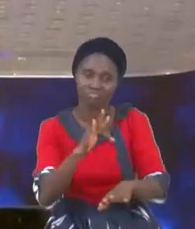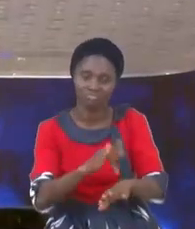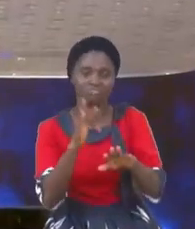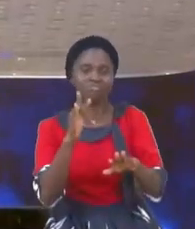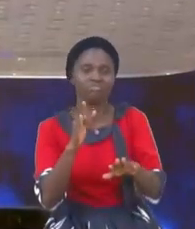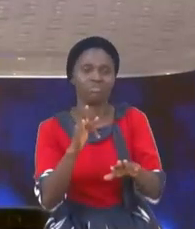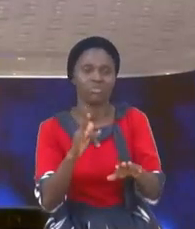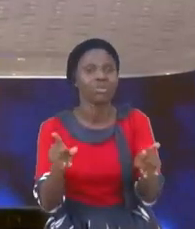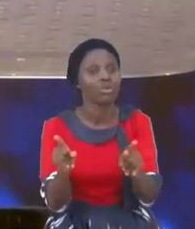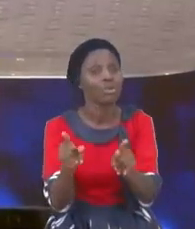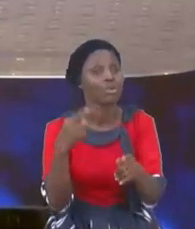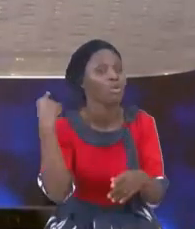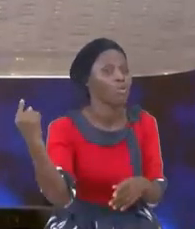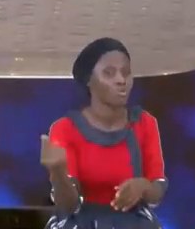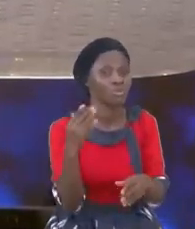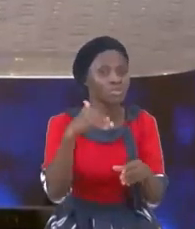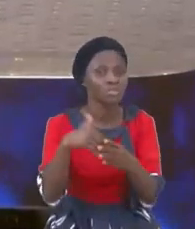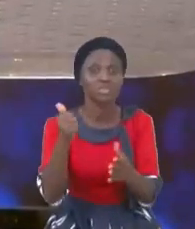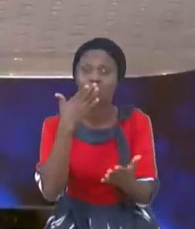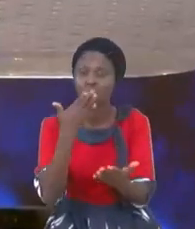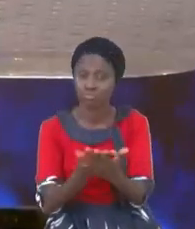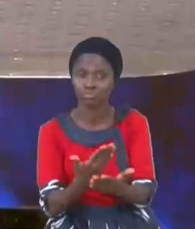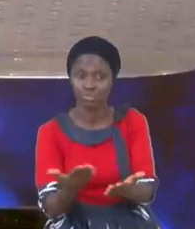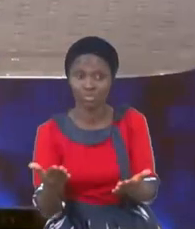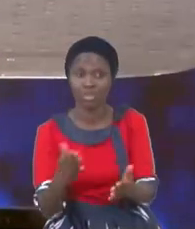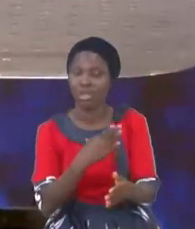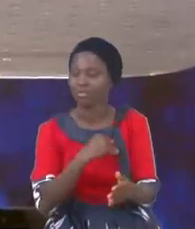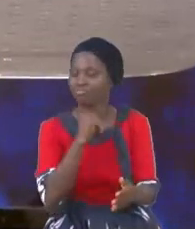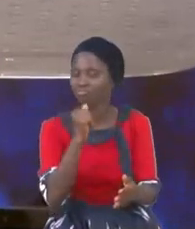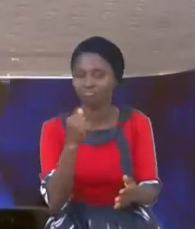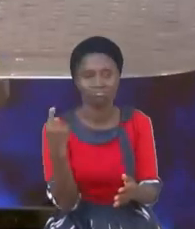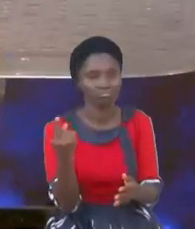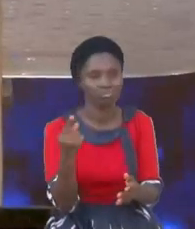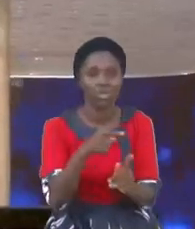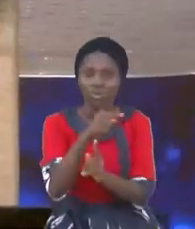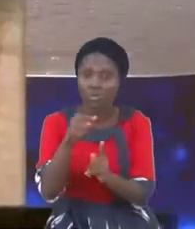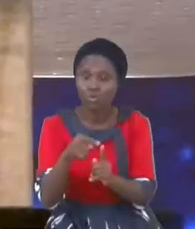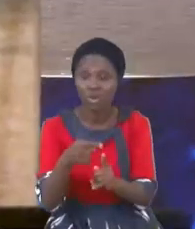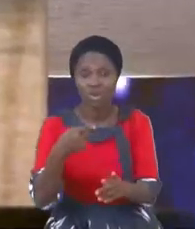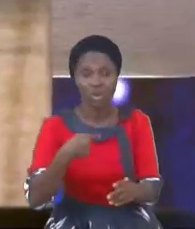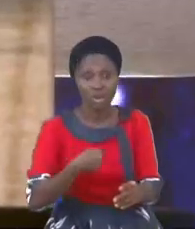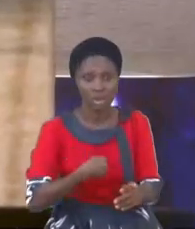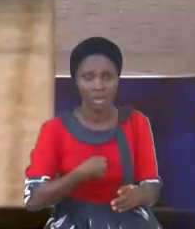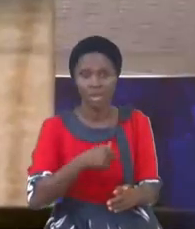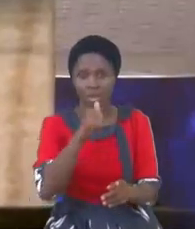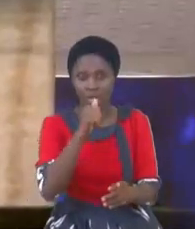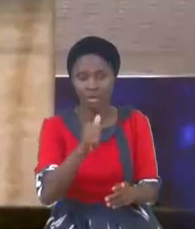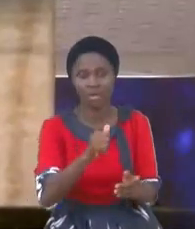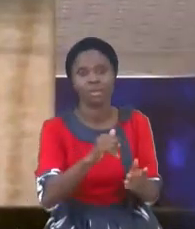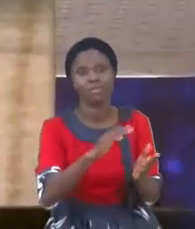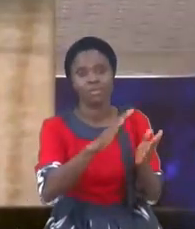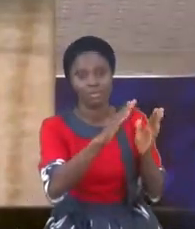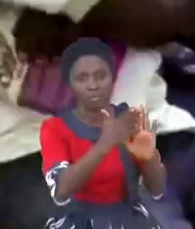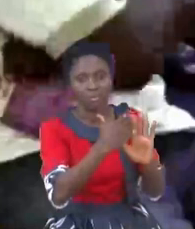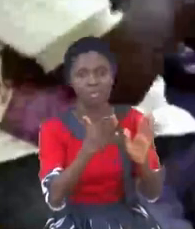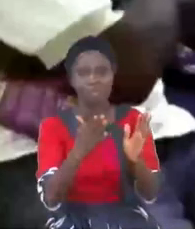bien et en tout temps, et non pas seulement quand je suis présent parmi